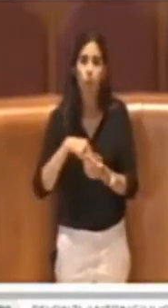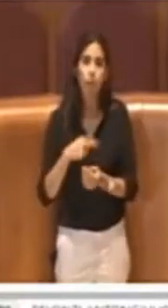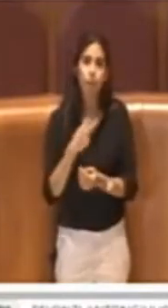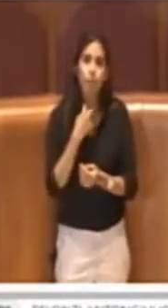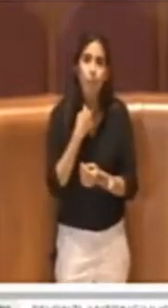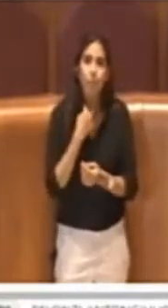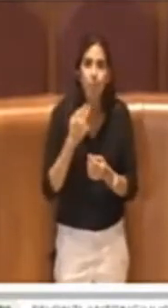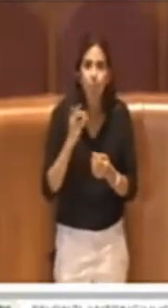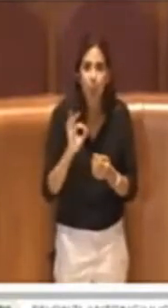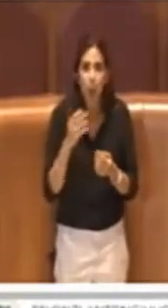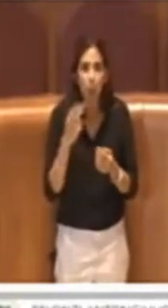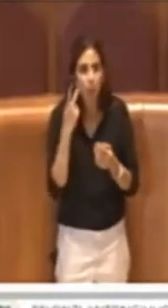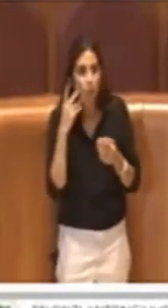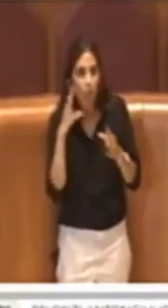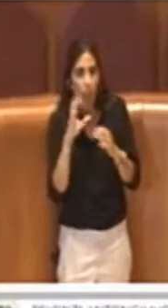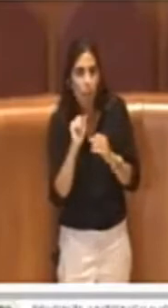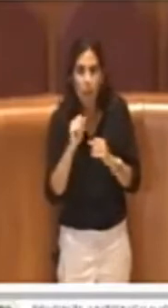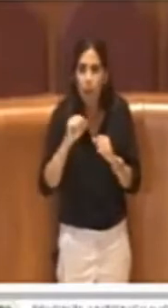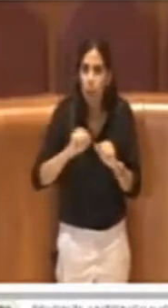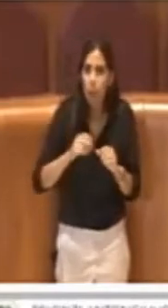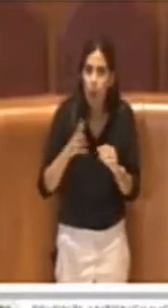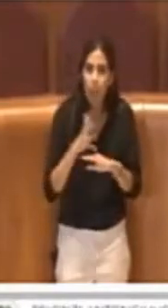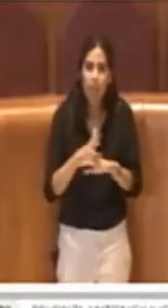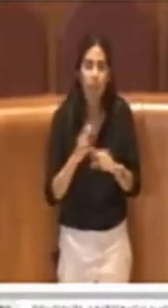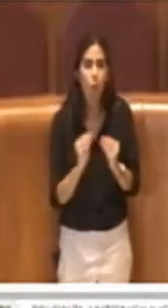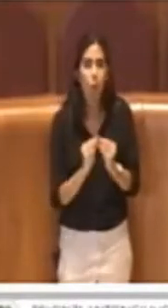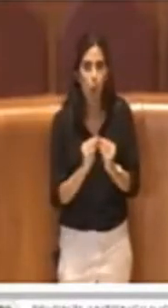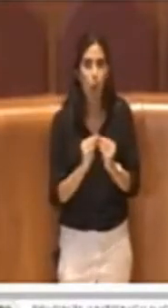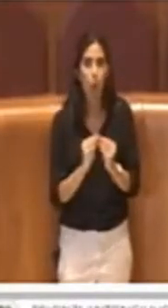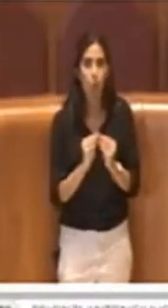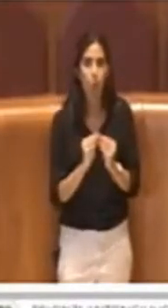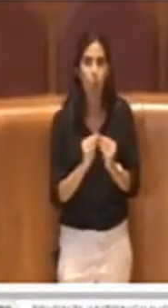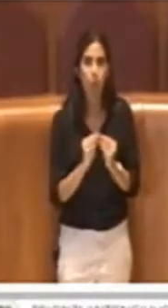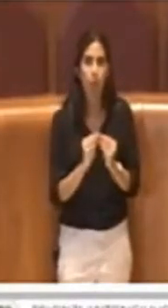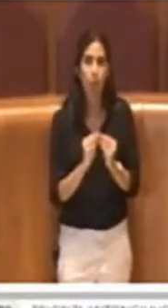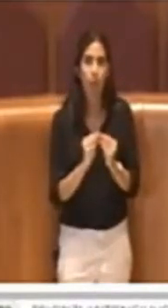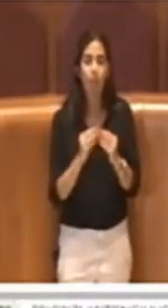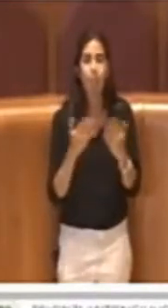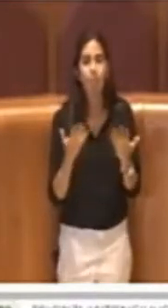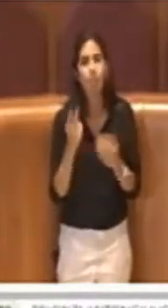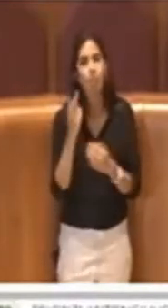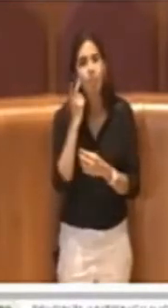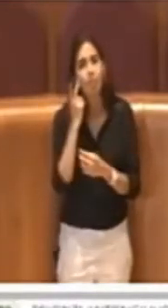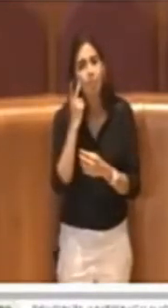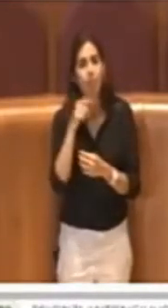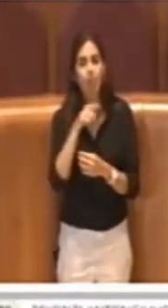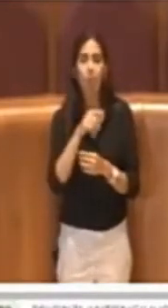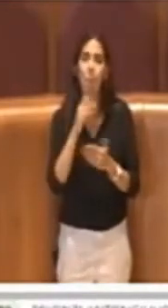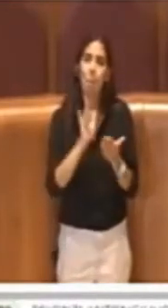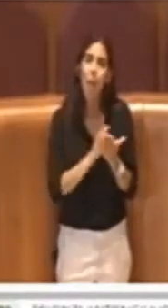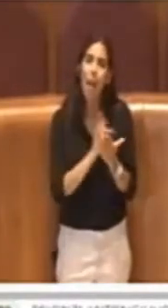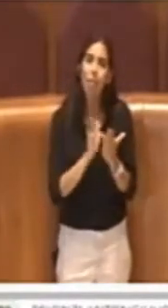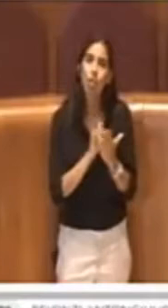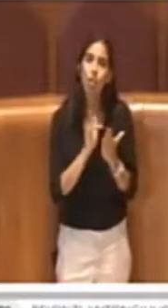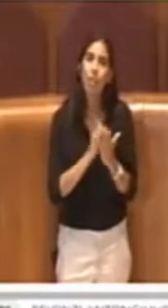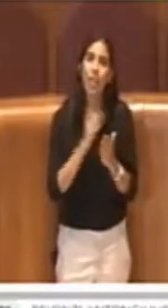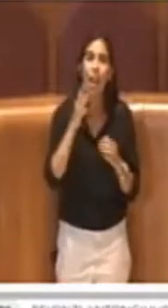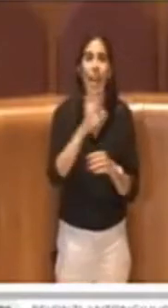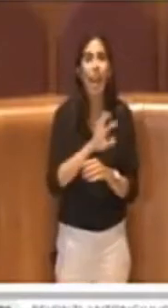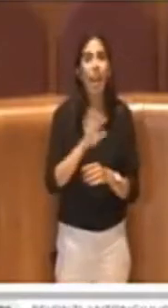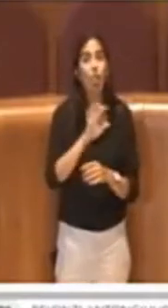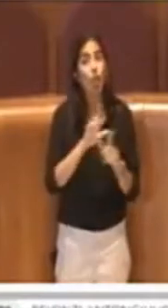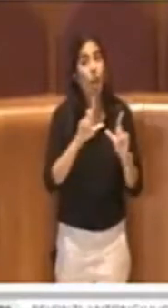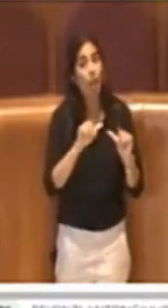brecce, tant'è vero che vorrei rispondere. Se andiamo a vedere sulla pagina della Regione Lazio, addirittura è